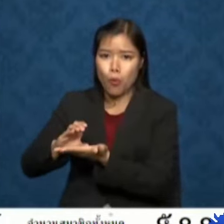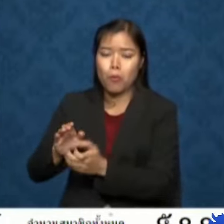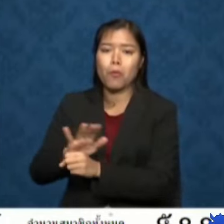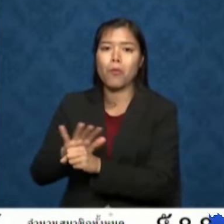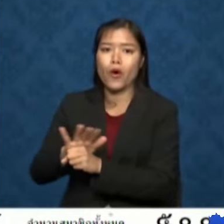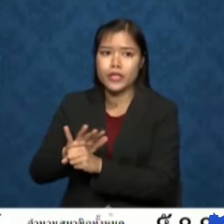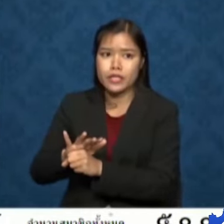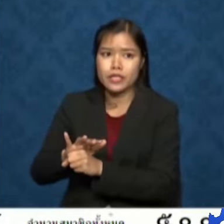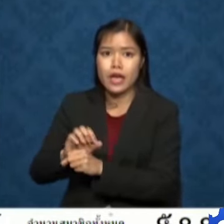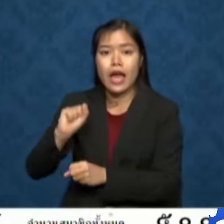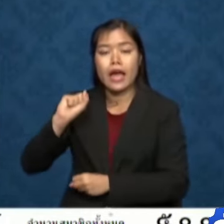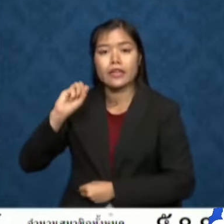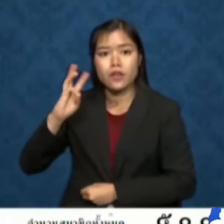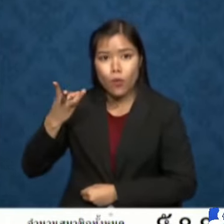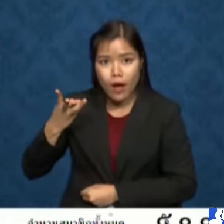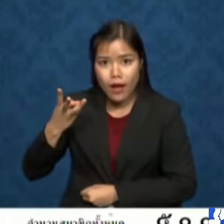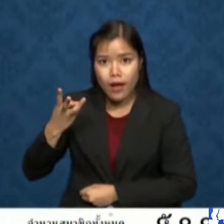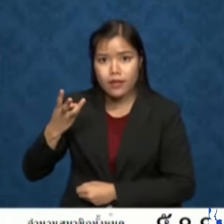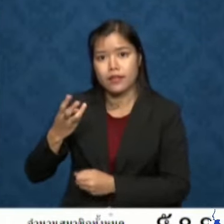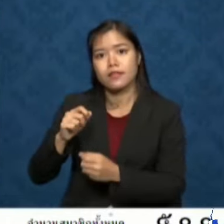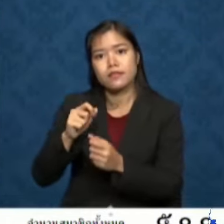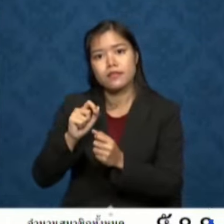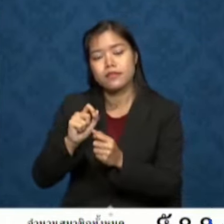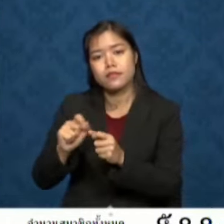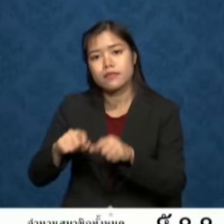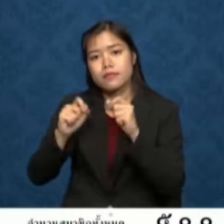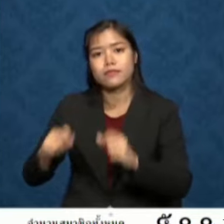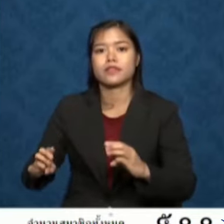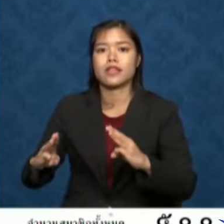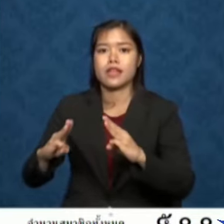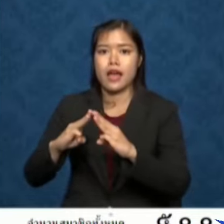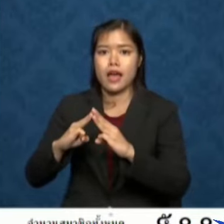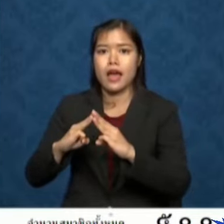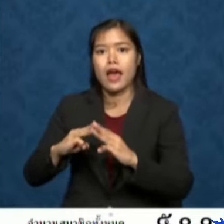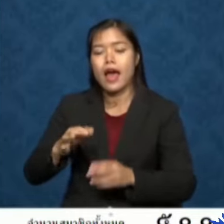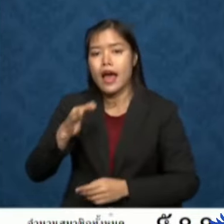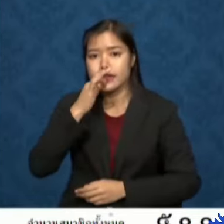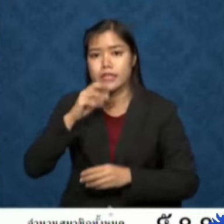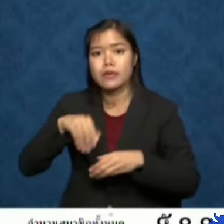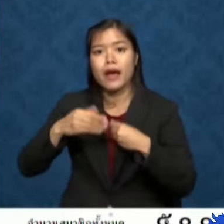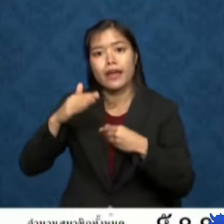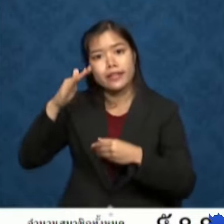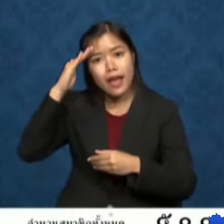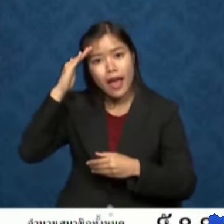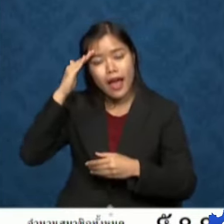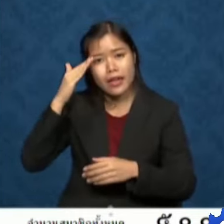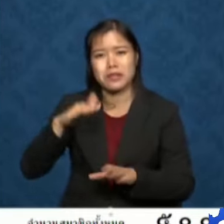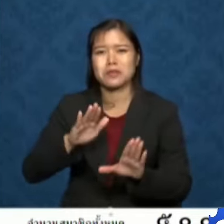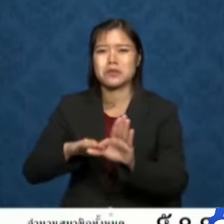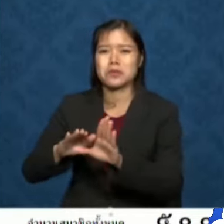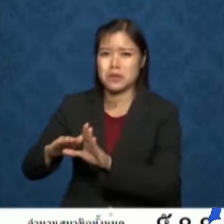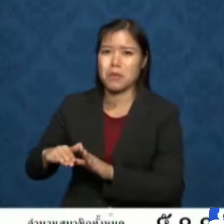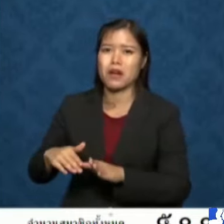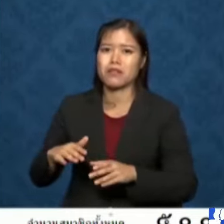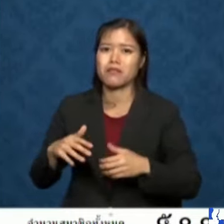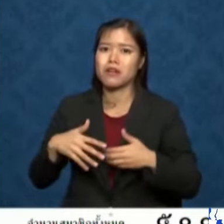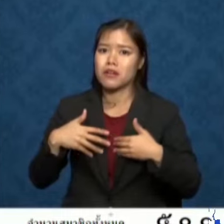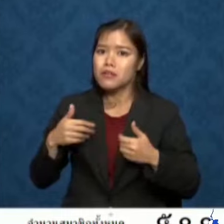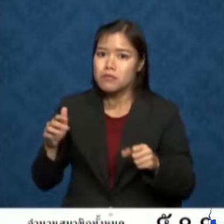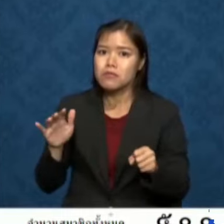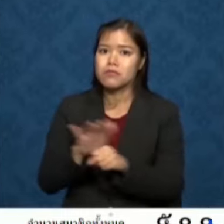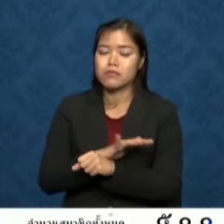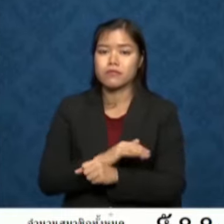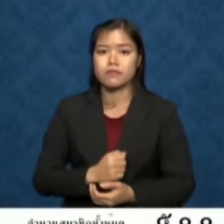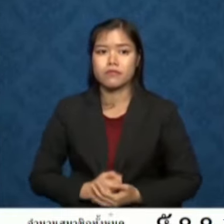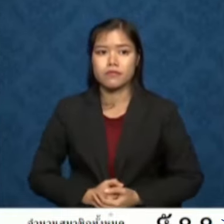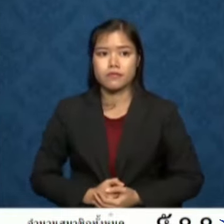สวัสดิการและทำสัญญาจ้างทหารอาชีพแบบสมัครใจในระยะยาว 4-5ปีได้และการที่ได้พล